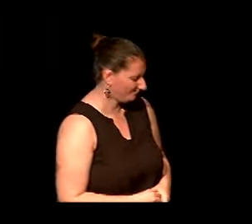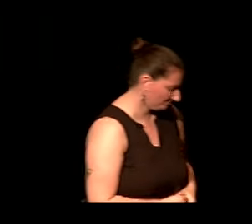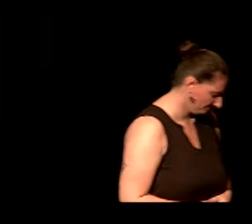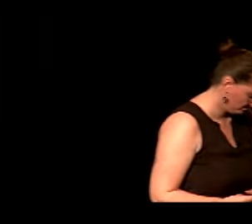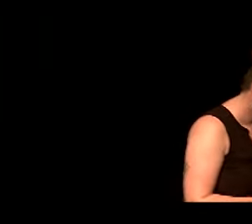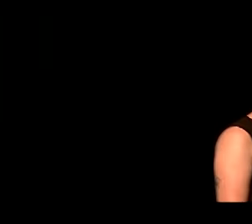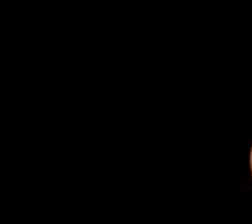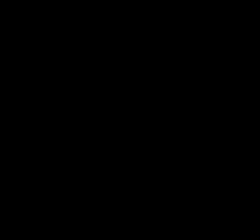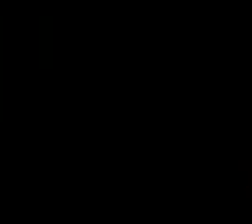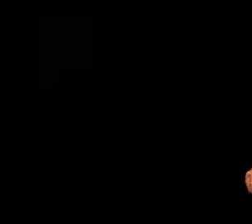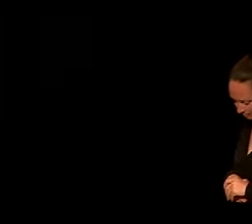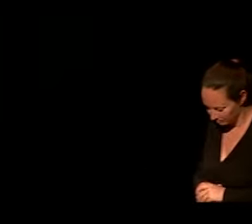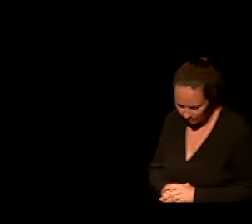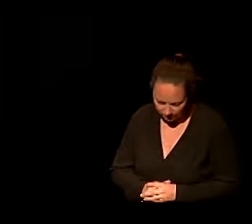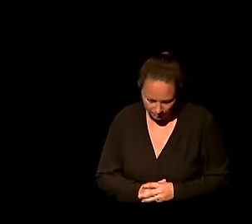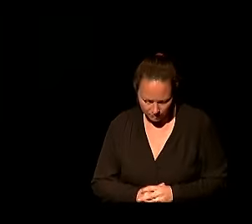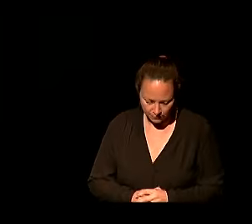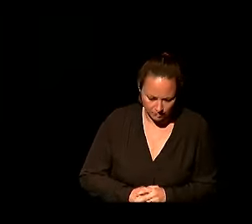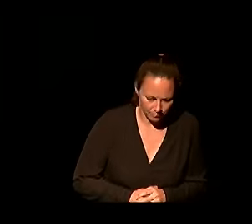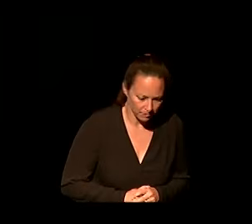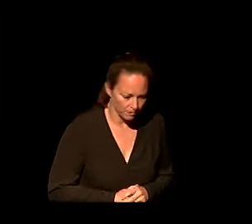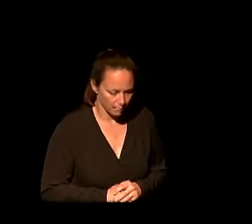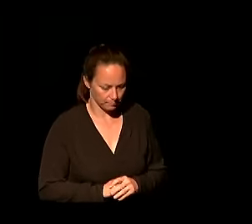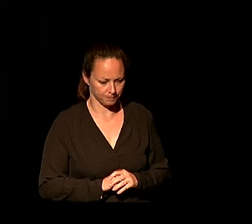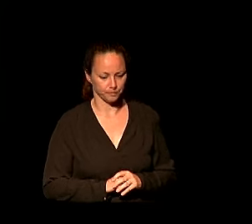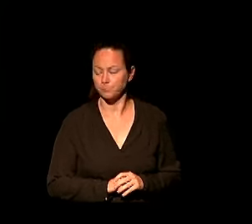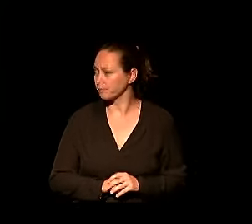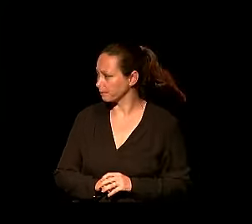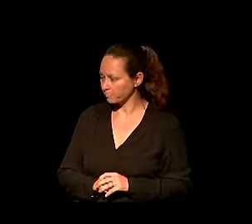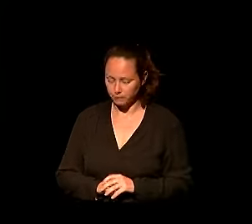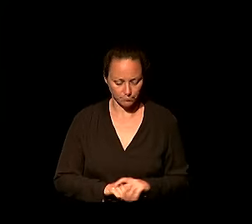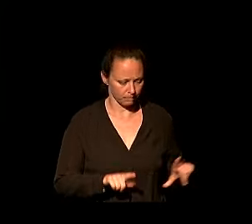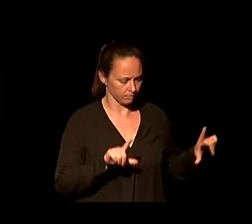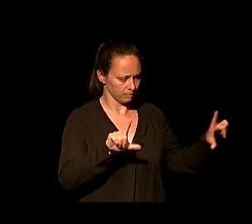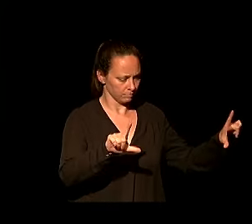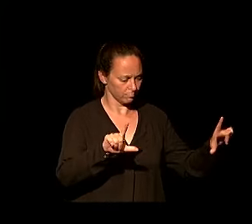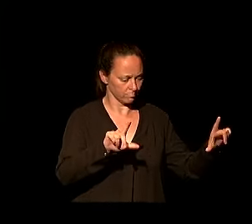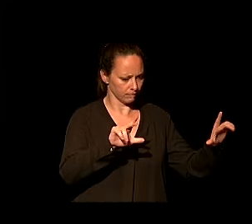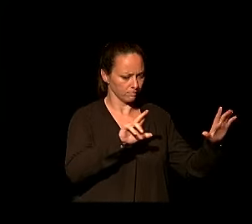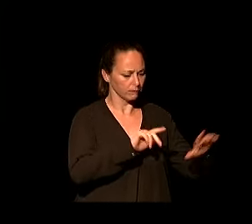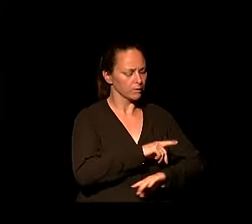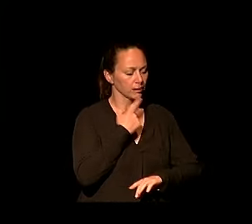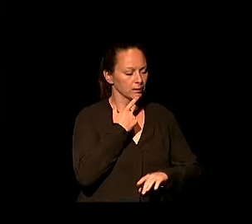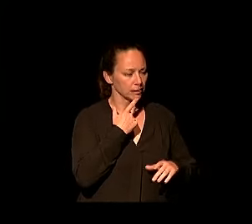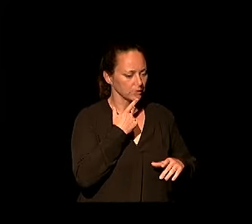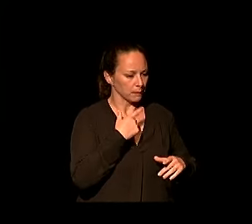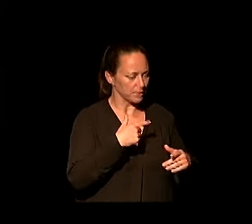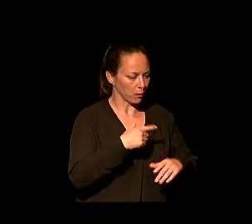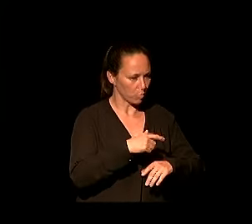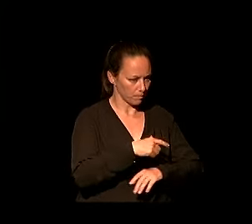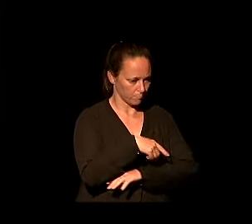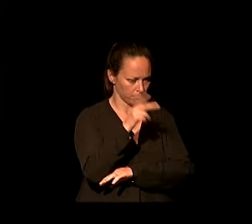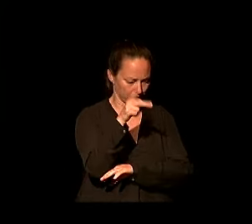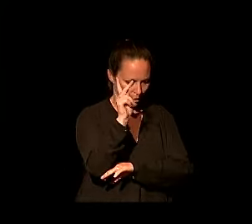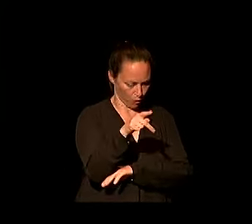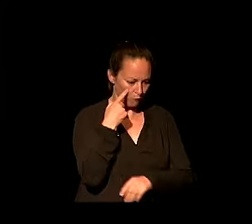Alors j'ai rapproché ce plan, de cette toile de Pissarro. Vous verrez pourquoi j'ai